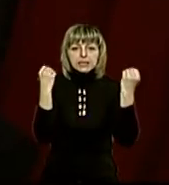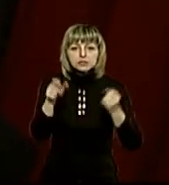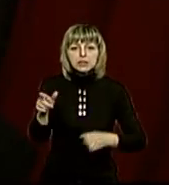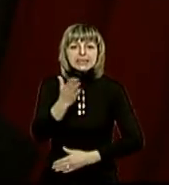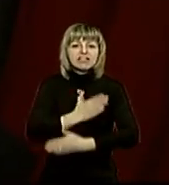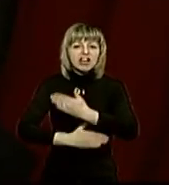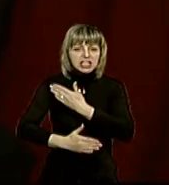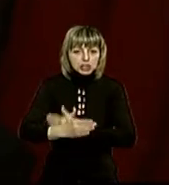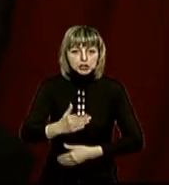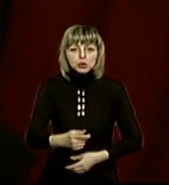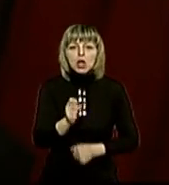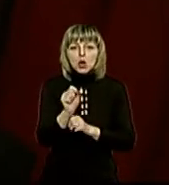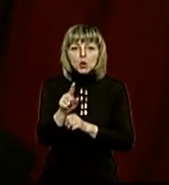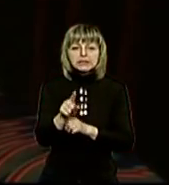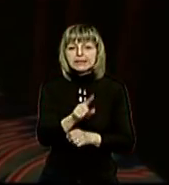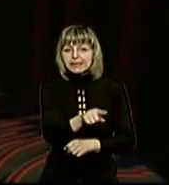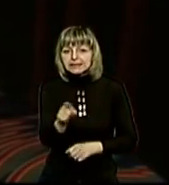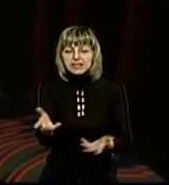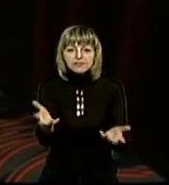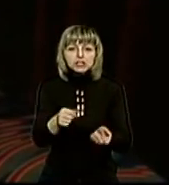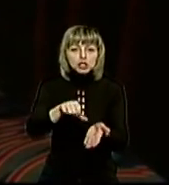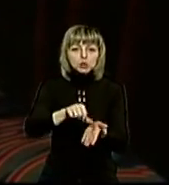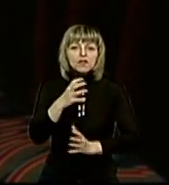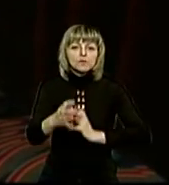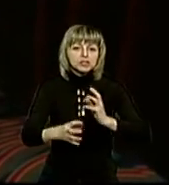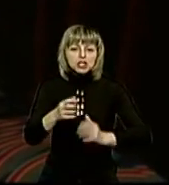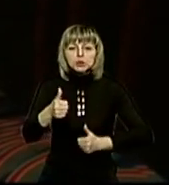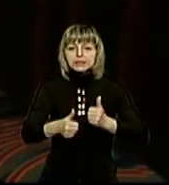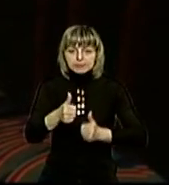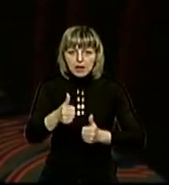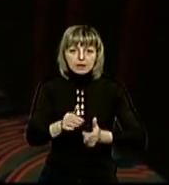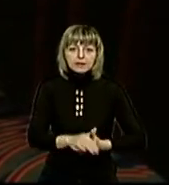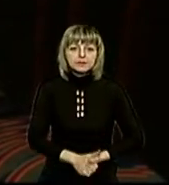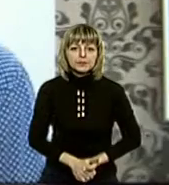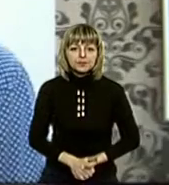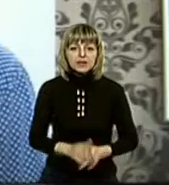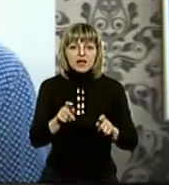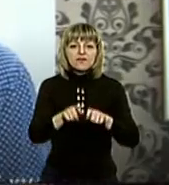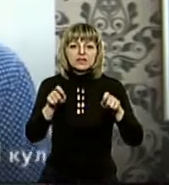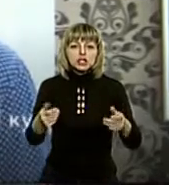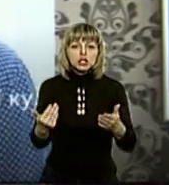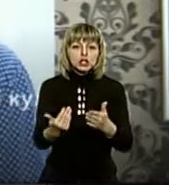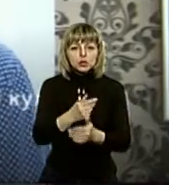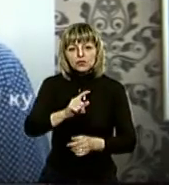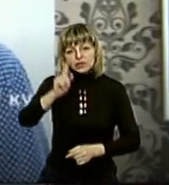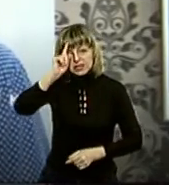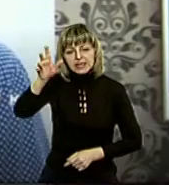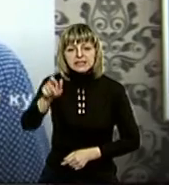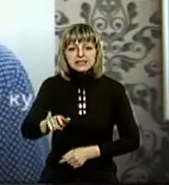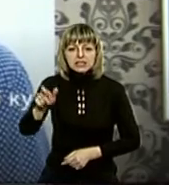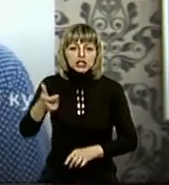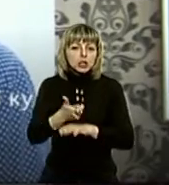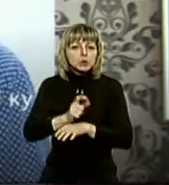спортсменів з інвалідністю. 11 з них взяли участь у міжнародних змаганнях. Відкрилися нові зірки,